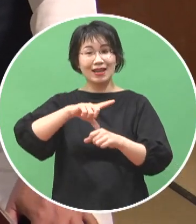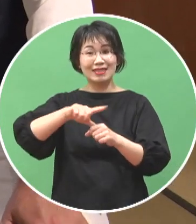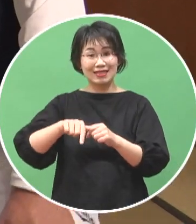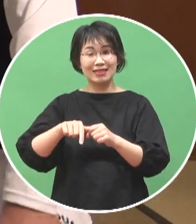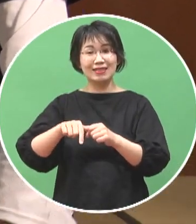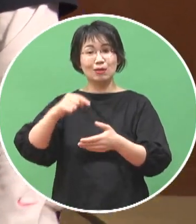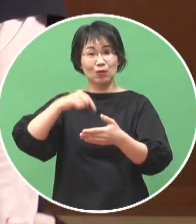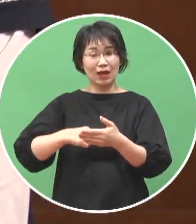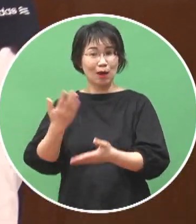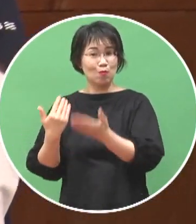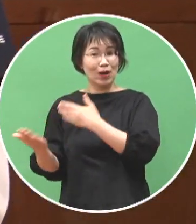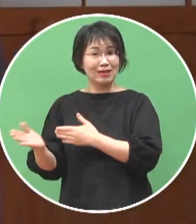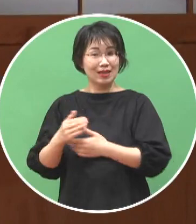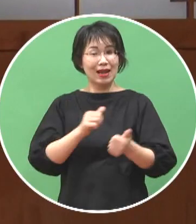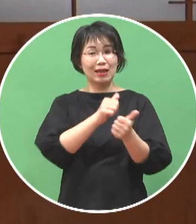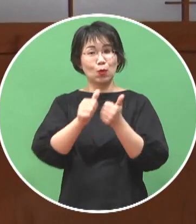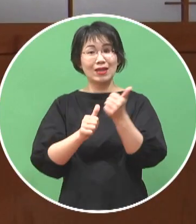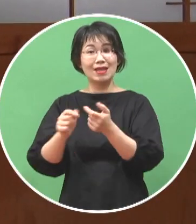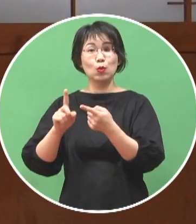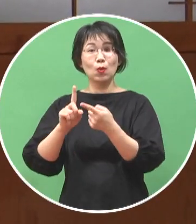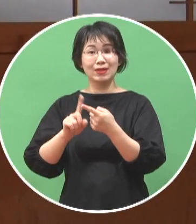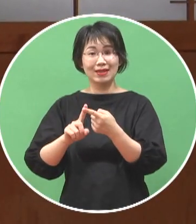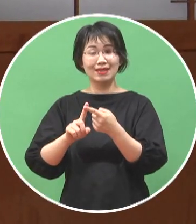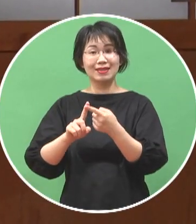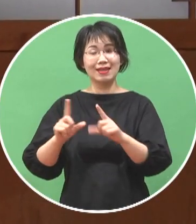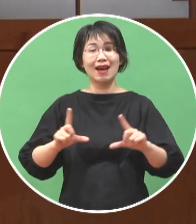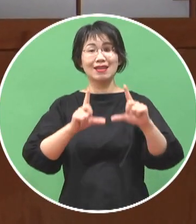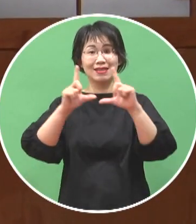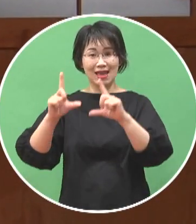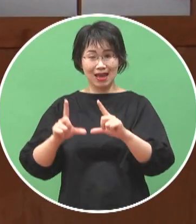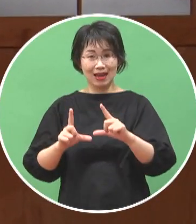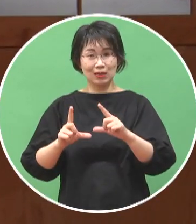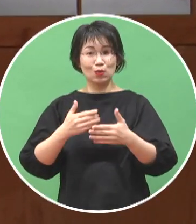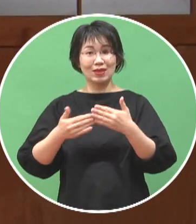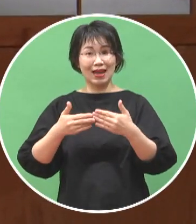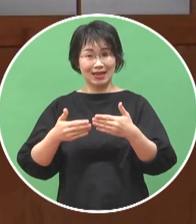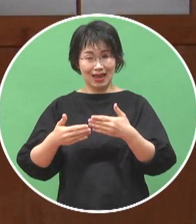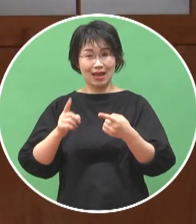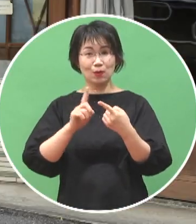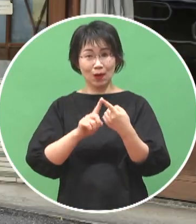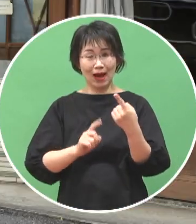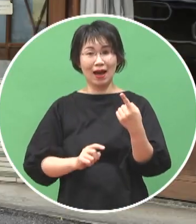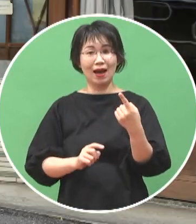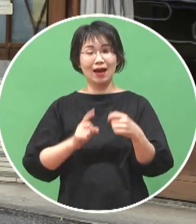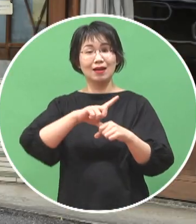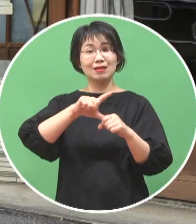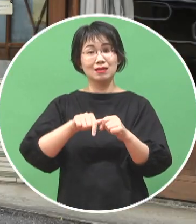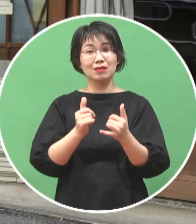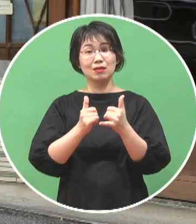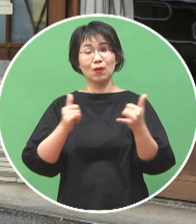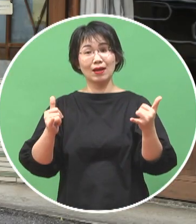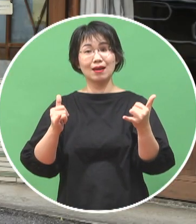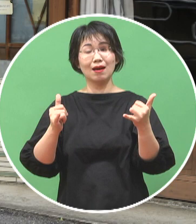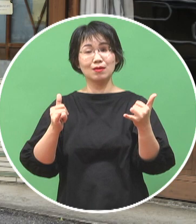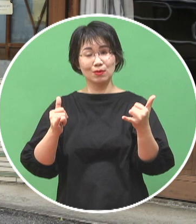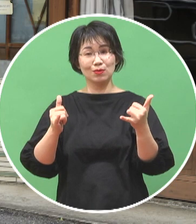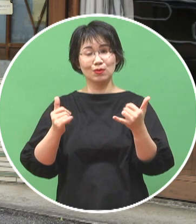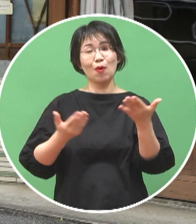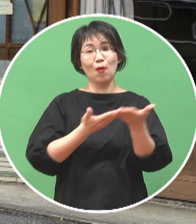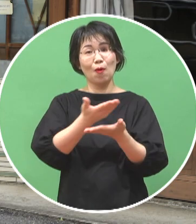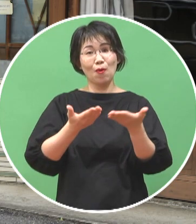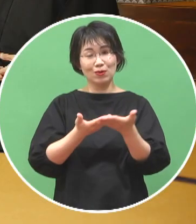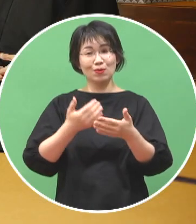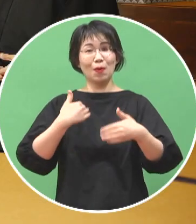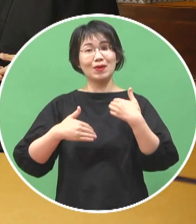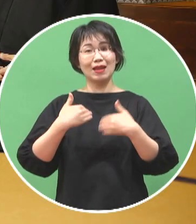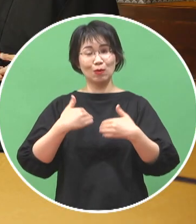昔からの伝統的なあの生活、体験であったりですね、地域の方々と交流をすることを